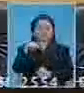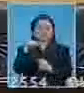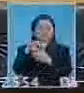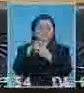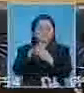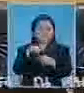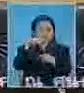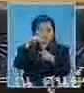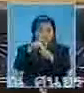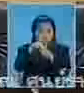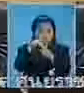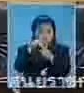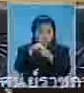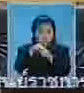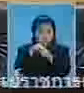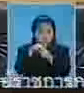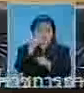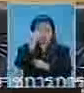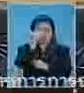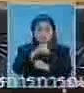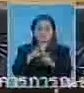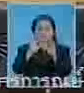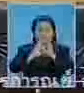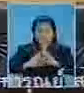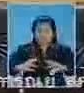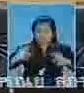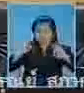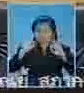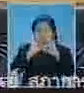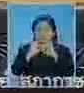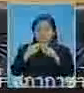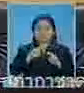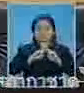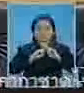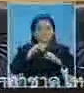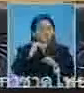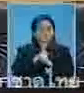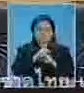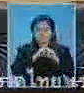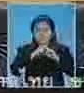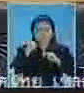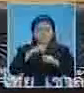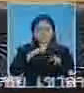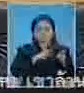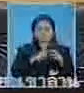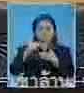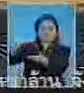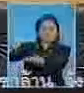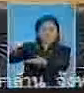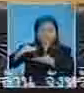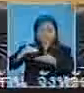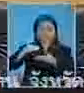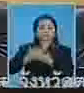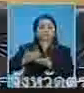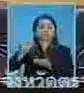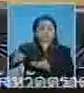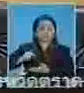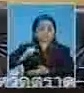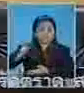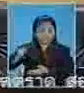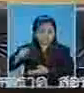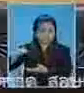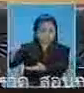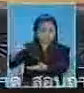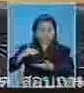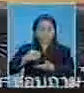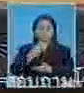ยเป็นสินค้าทุนที่เราแทบไม่มีเองเราต้องซื้อจากต่างประเทศและตอนนี้ประเด็นปัญหาทางการเ